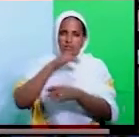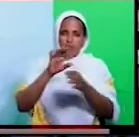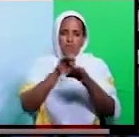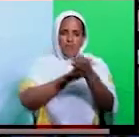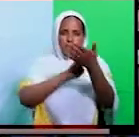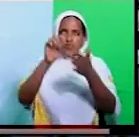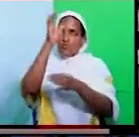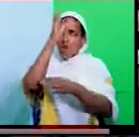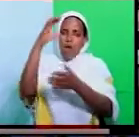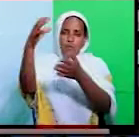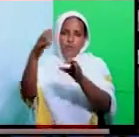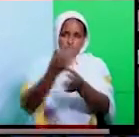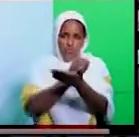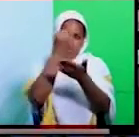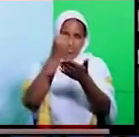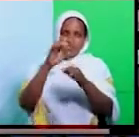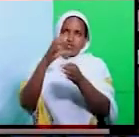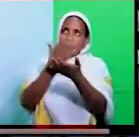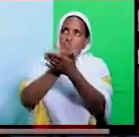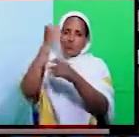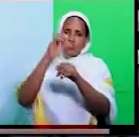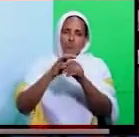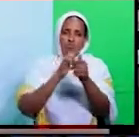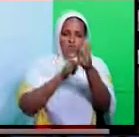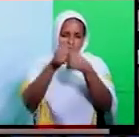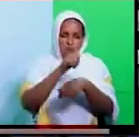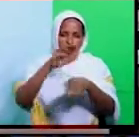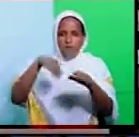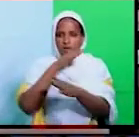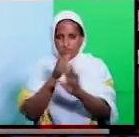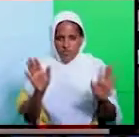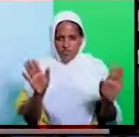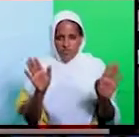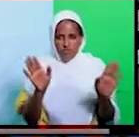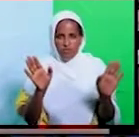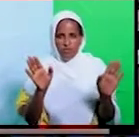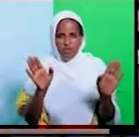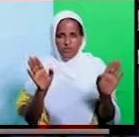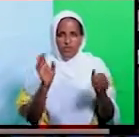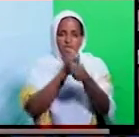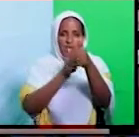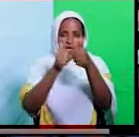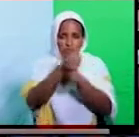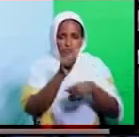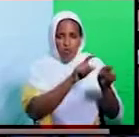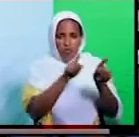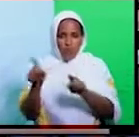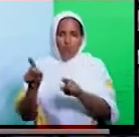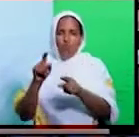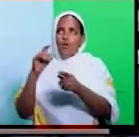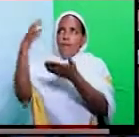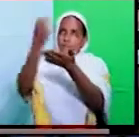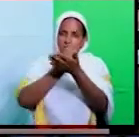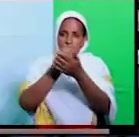ምንም ማድረግ አንችልም አስተምረውናልና ከሚጠፋን ሄደን ጠይቀው ብለው እሱ በጀልባ እየሄደ ያለ እነሱ ሄደው